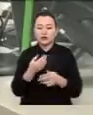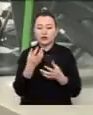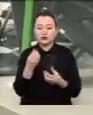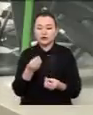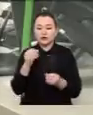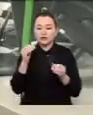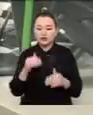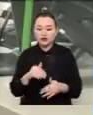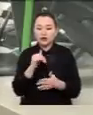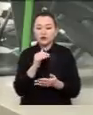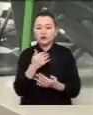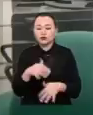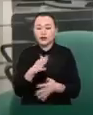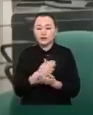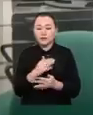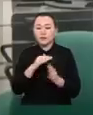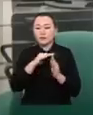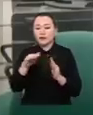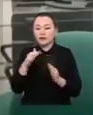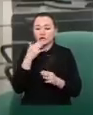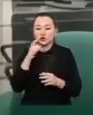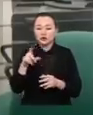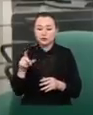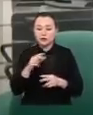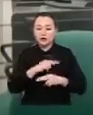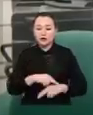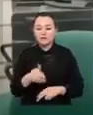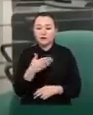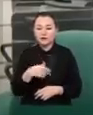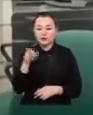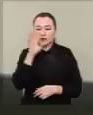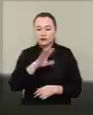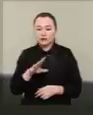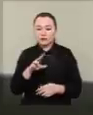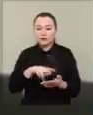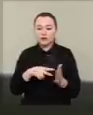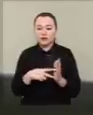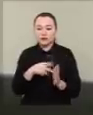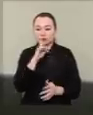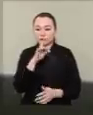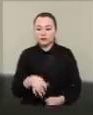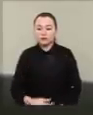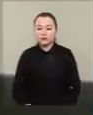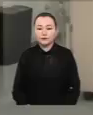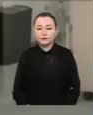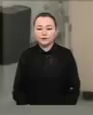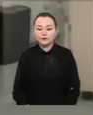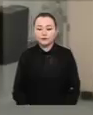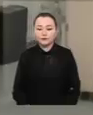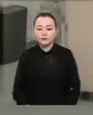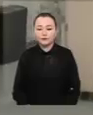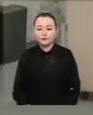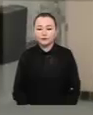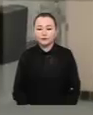снижать уже имеющуюся планку к зарубежным коллегам в нашей стране не планируют. Динара Нургалиева, Нуркен